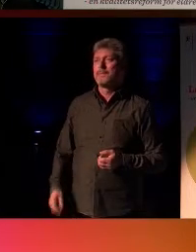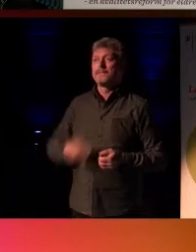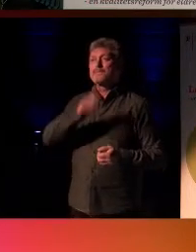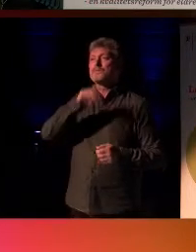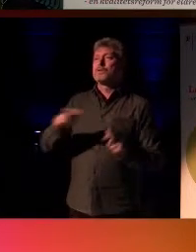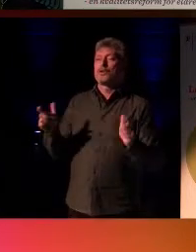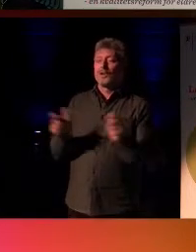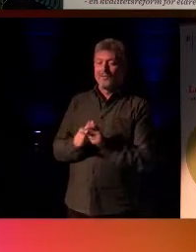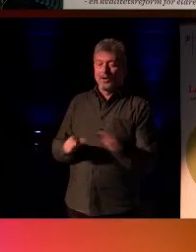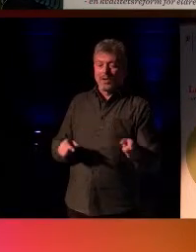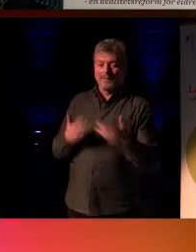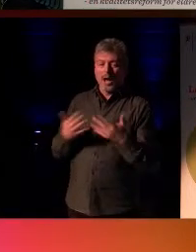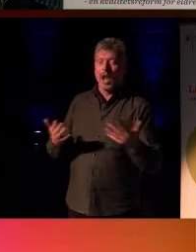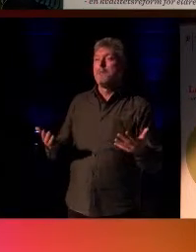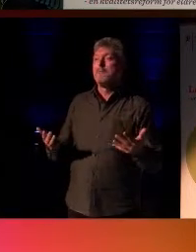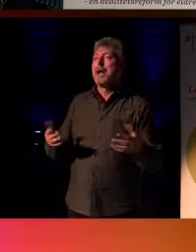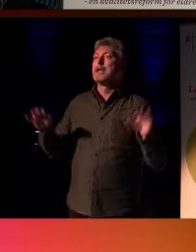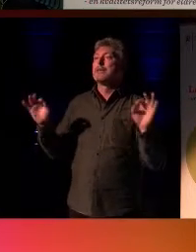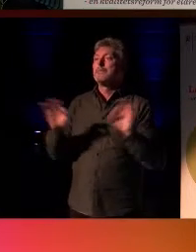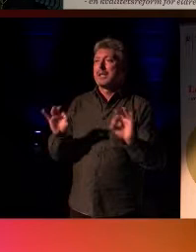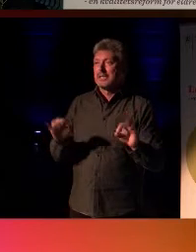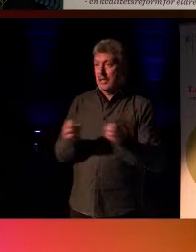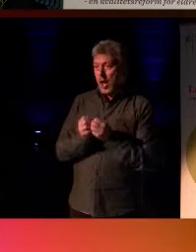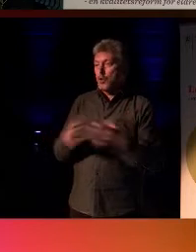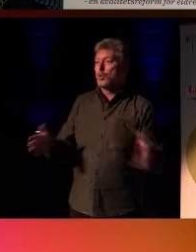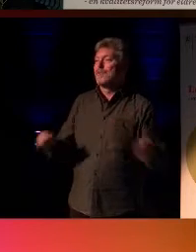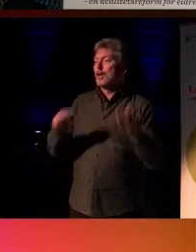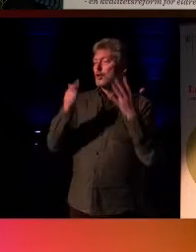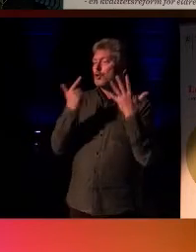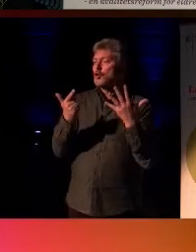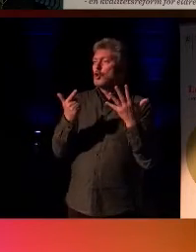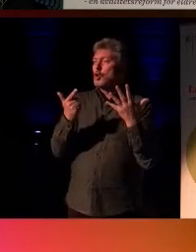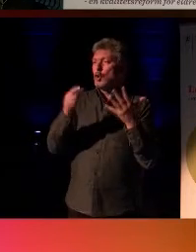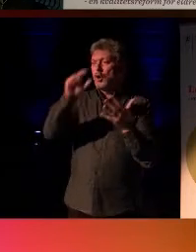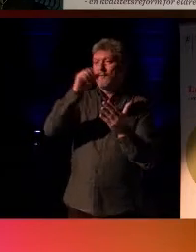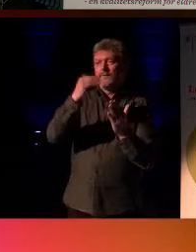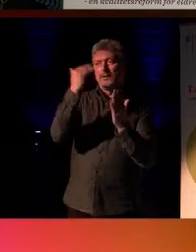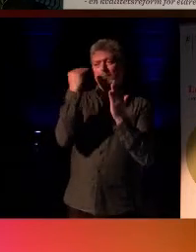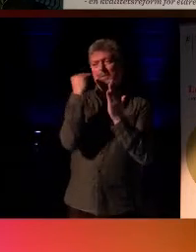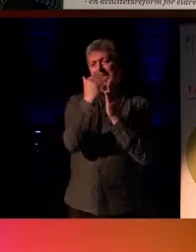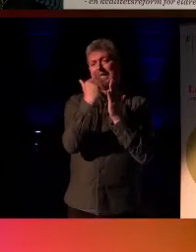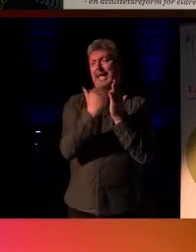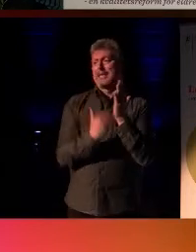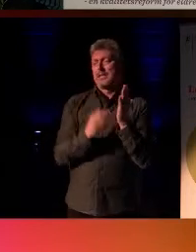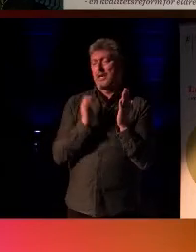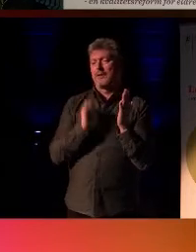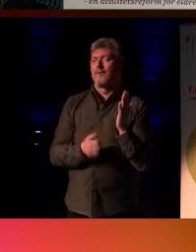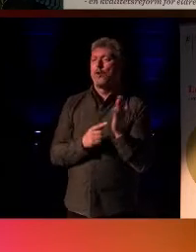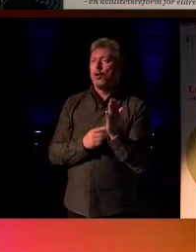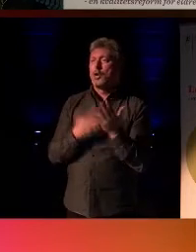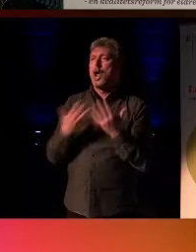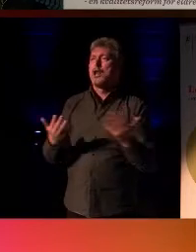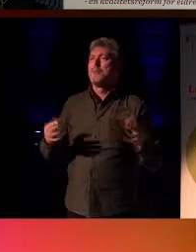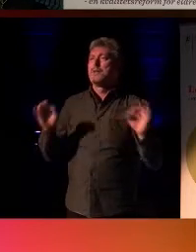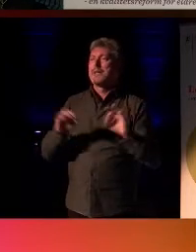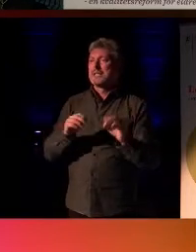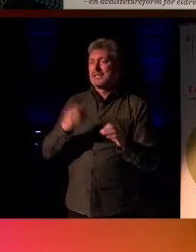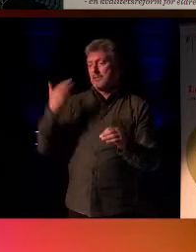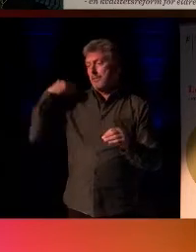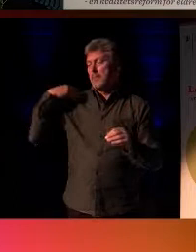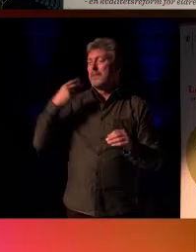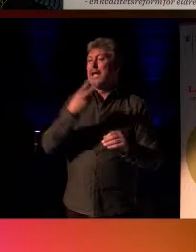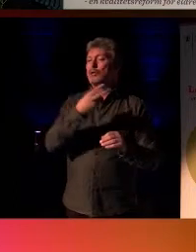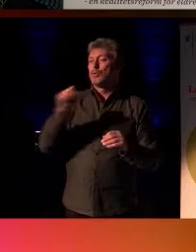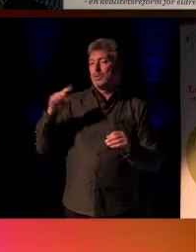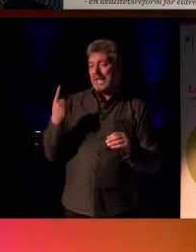Norsk forening for allmennmedisin utviklet 7 teser for allmennmedisin i 2001. Og en av